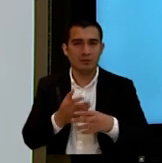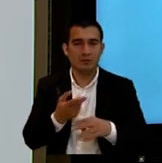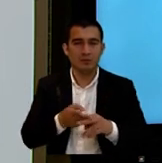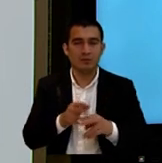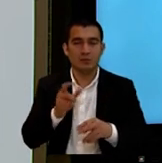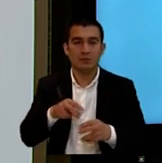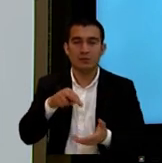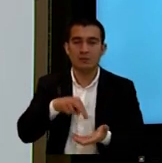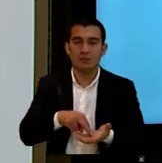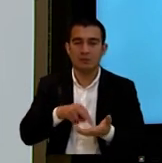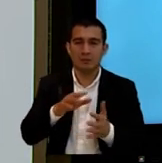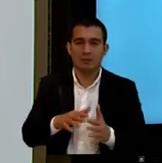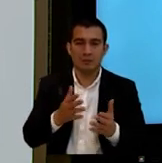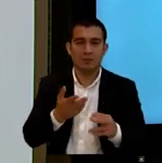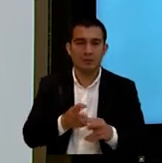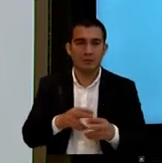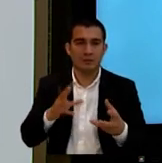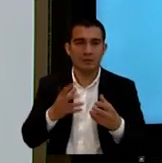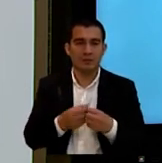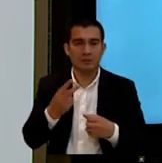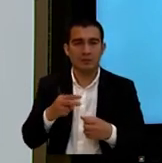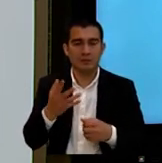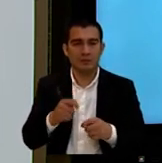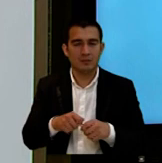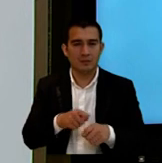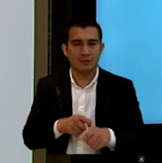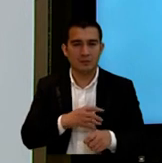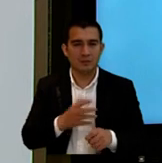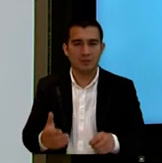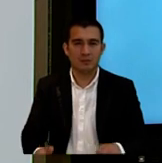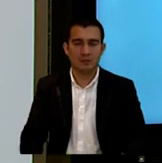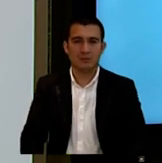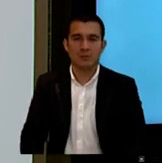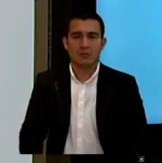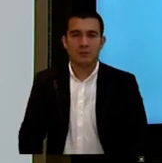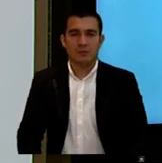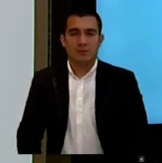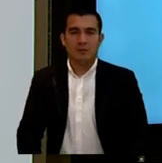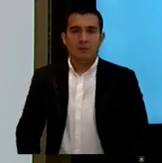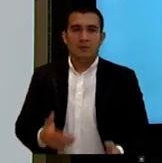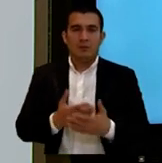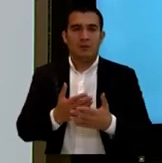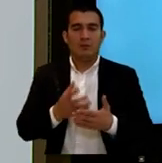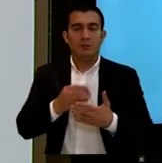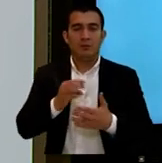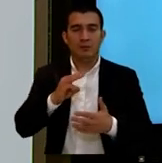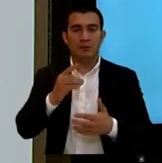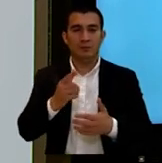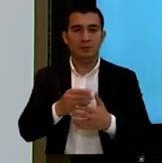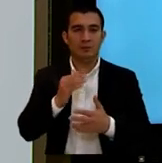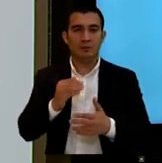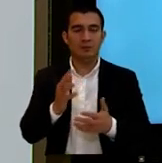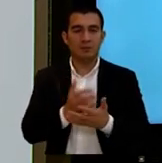odam turgan joygacha bo'lgan masofani qo'shsak 25 metr chiqdi. Ana endi tangens fini topishimiz